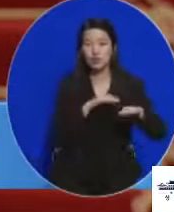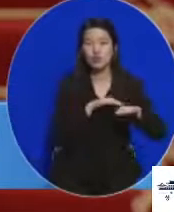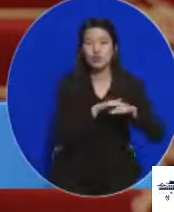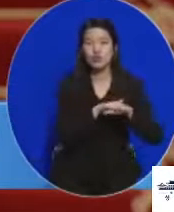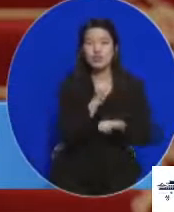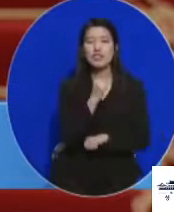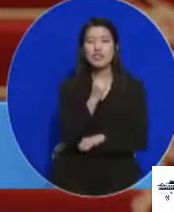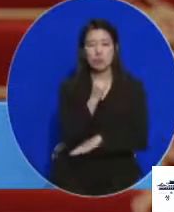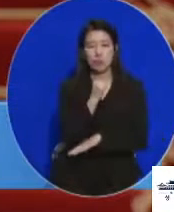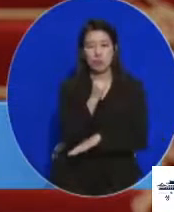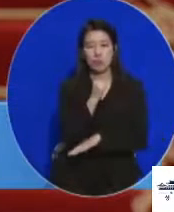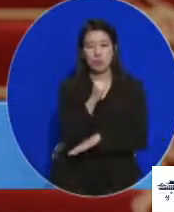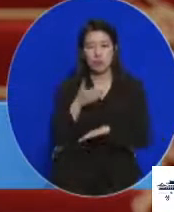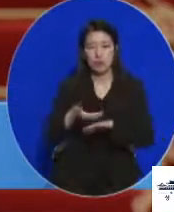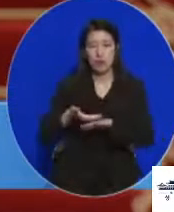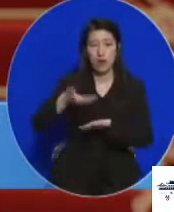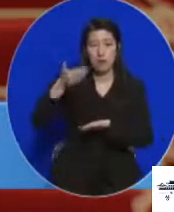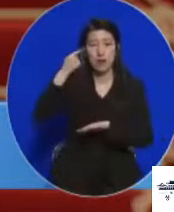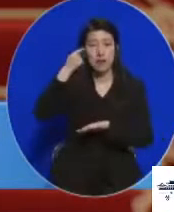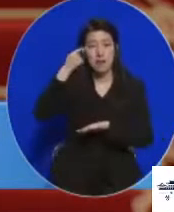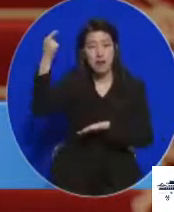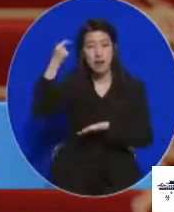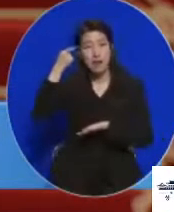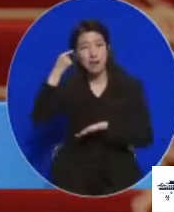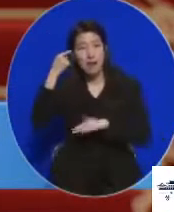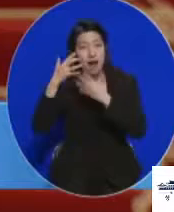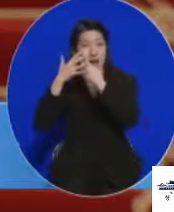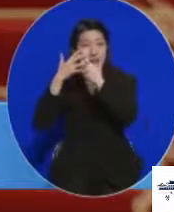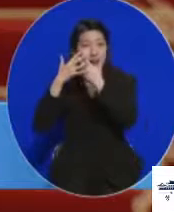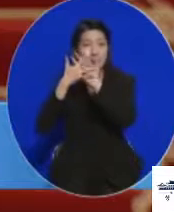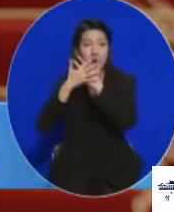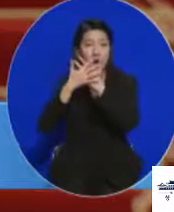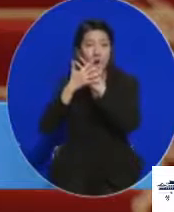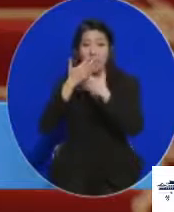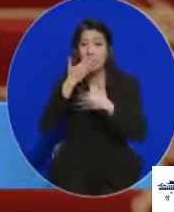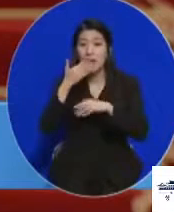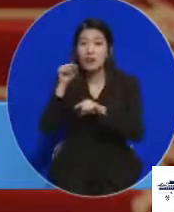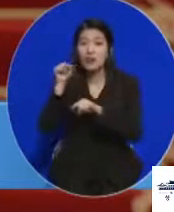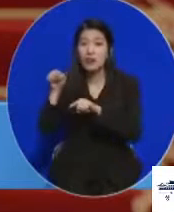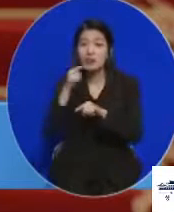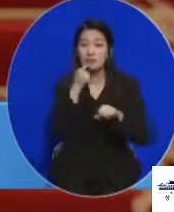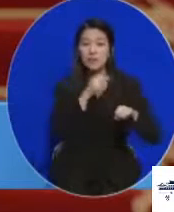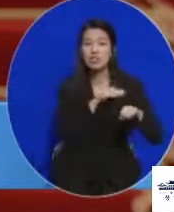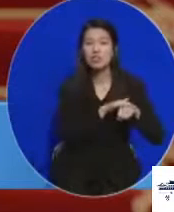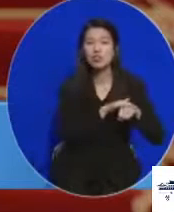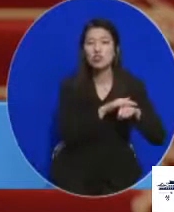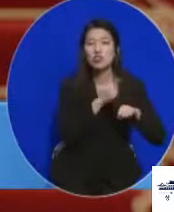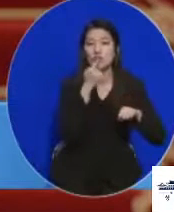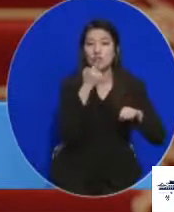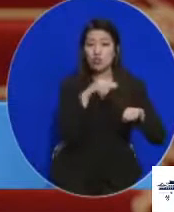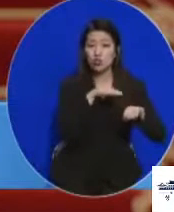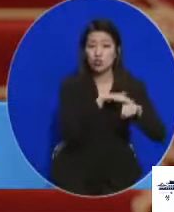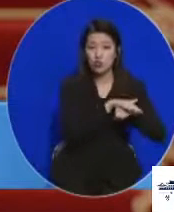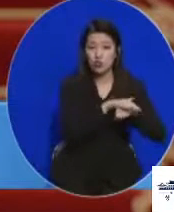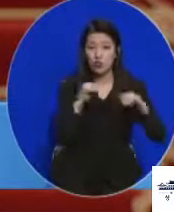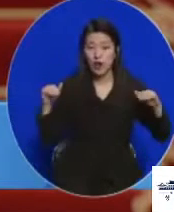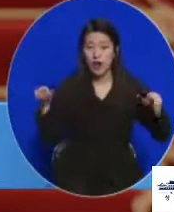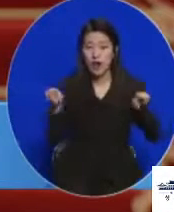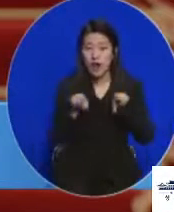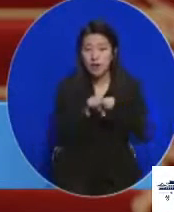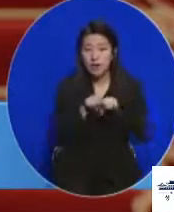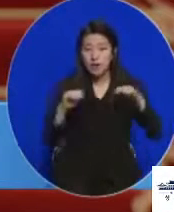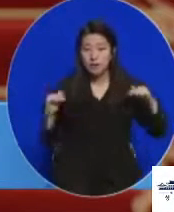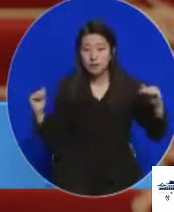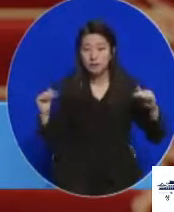우리 문화예술의 창의력 자유로운 상상력 은 민주주의와 함께 더 다양해지고 더